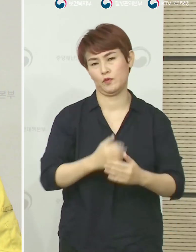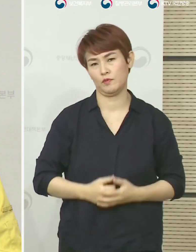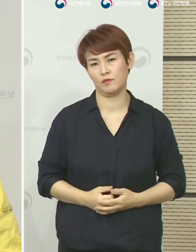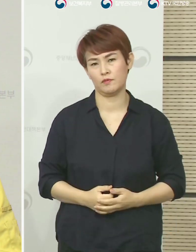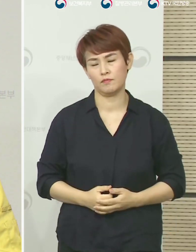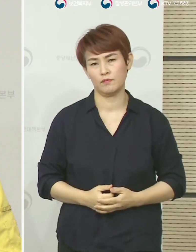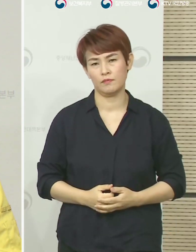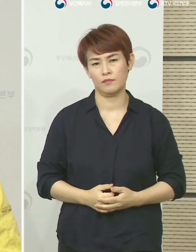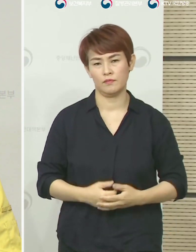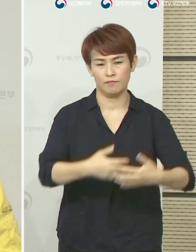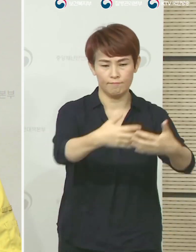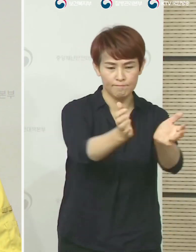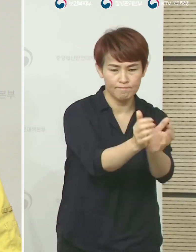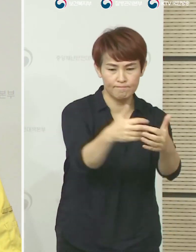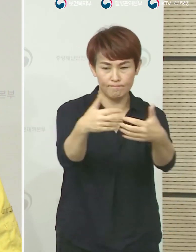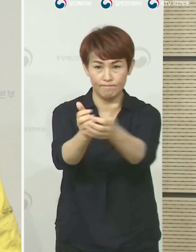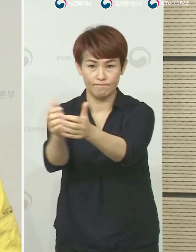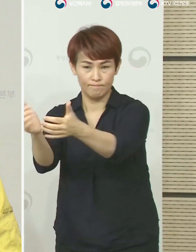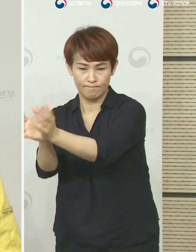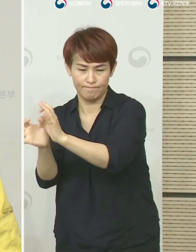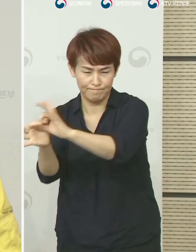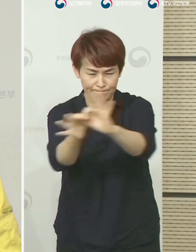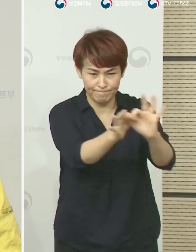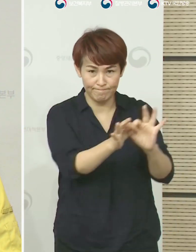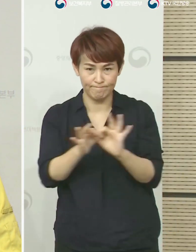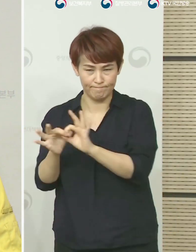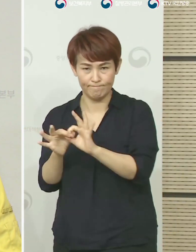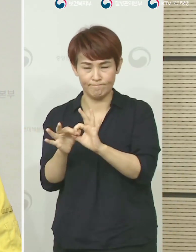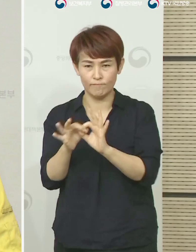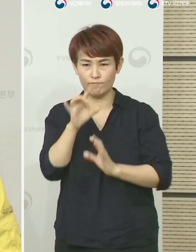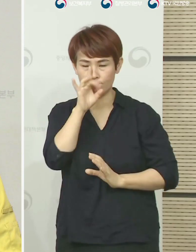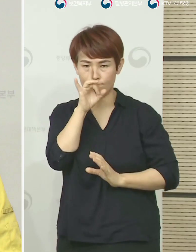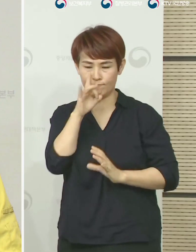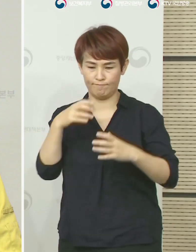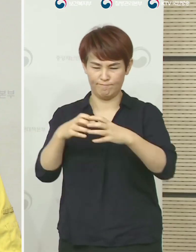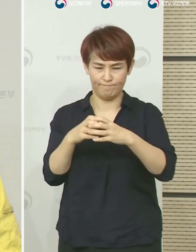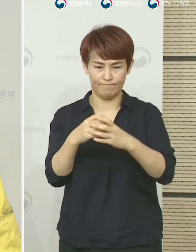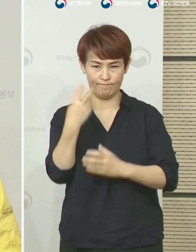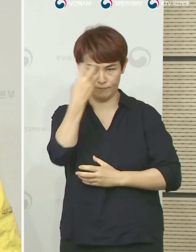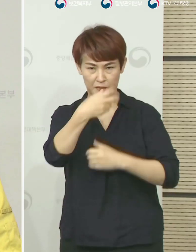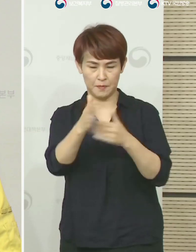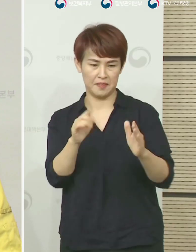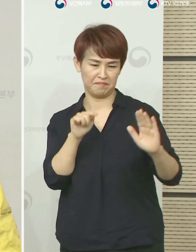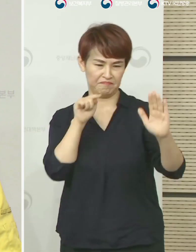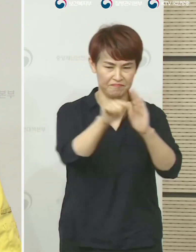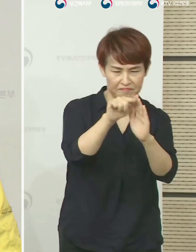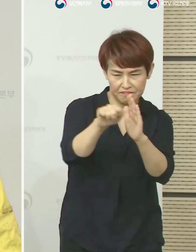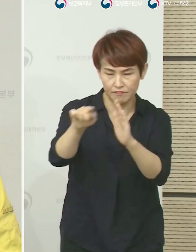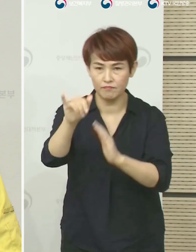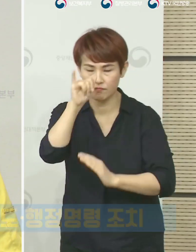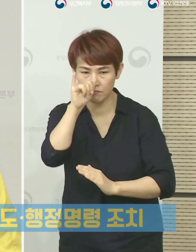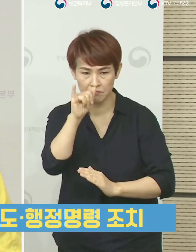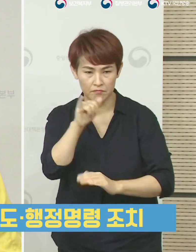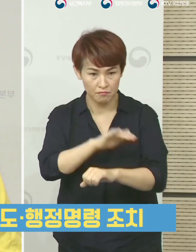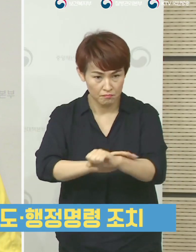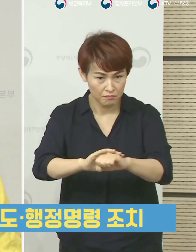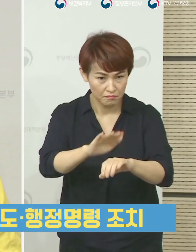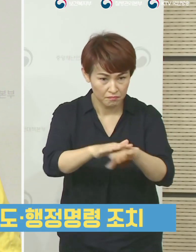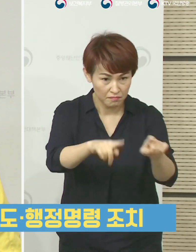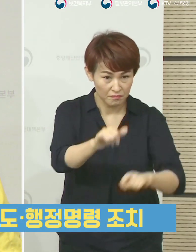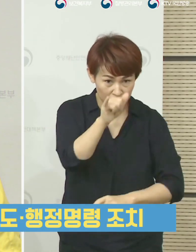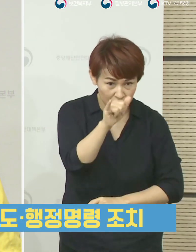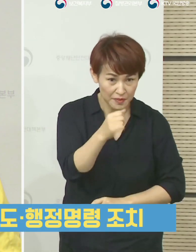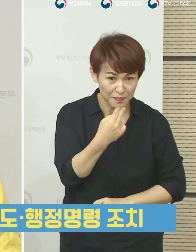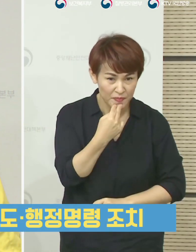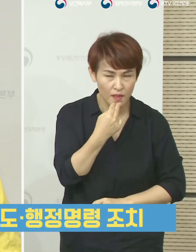4개 권역별로 범부처 지자체 중앙합동점검반을 구성하여 지자체 이행 사항을 점검하고 있으며, 어제는 방역